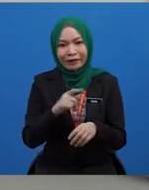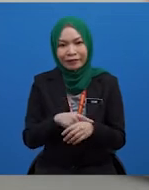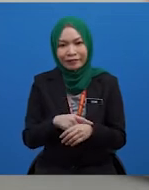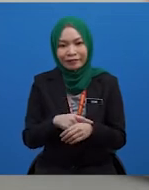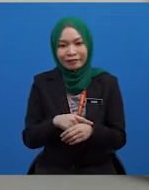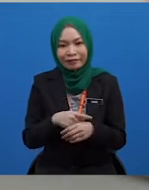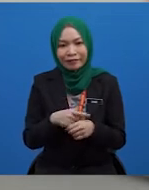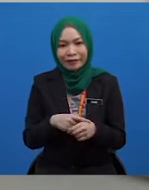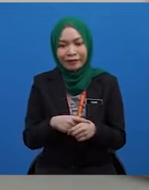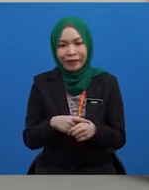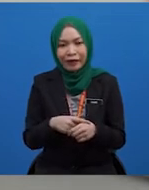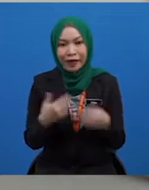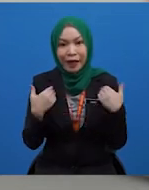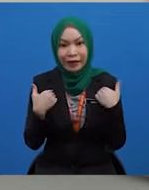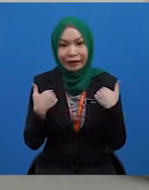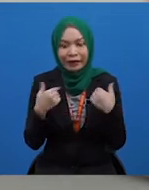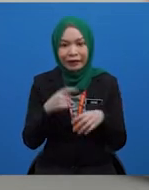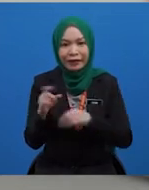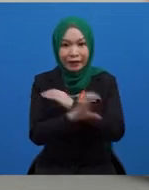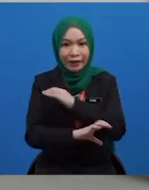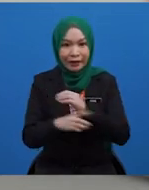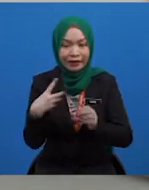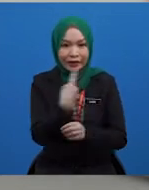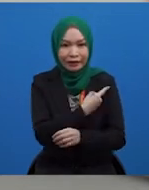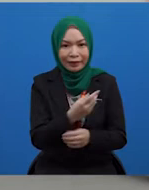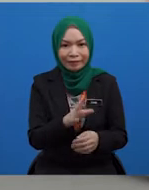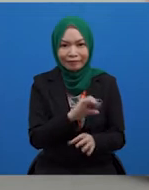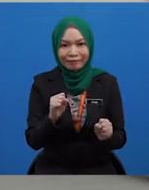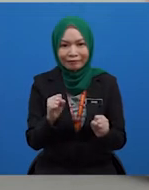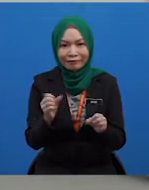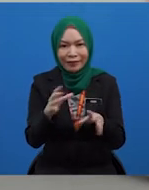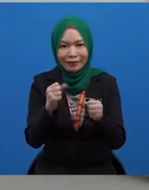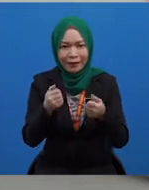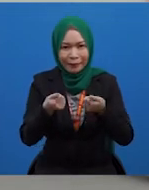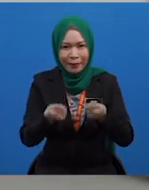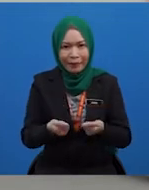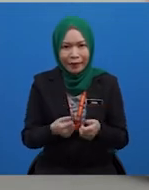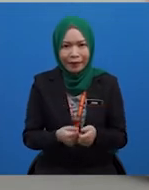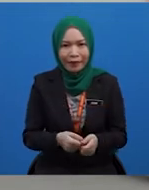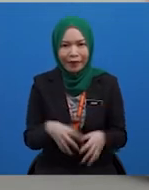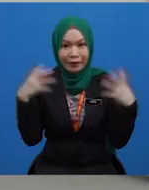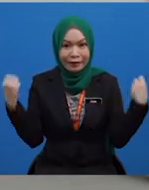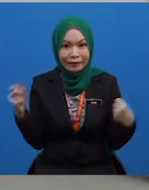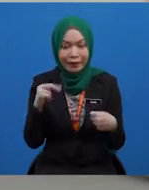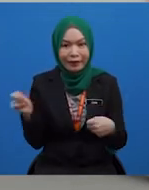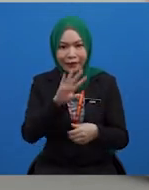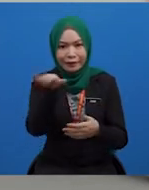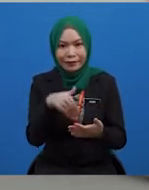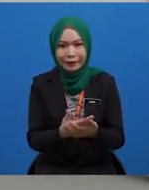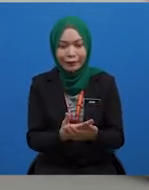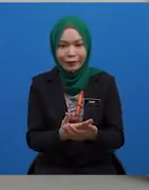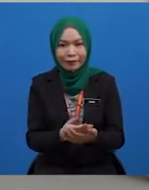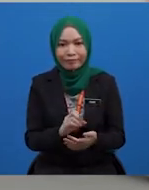berat tentang isu-isu kesihatan kita semua. Tidak dapatlah dinafikan bahawa